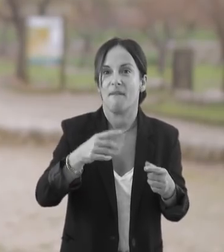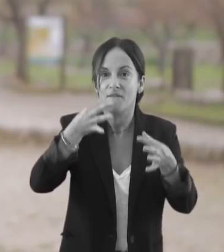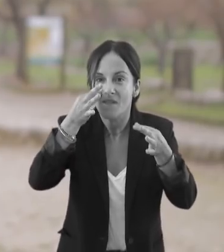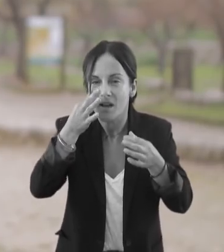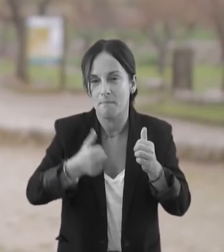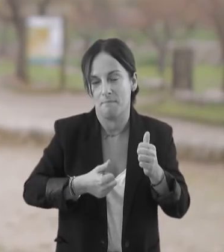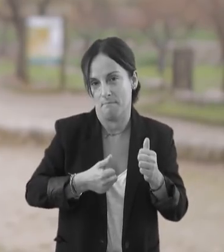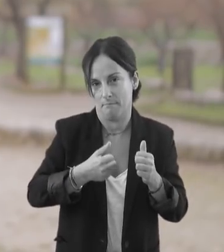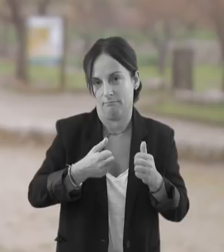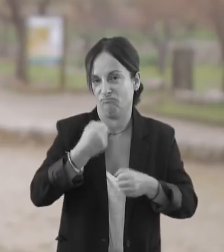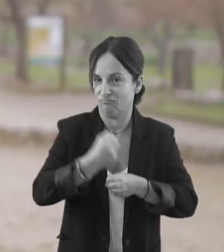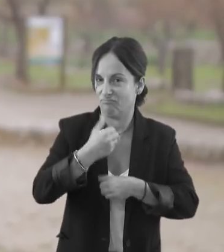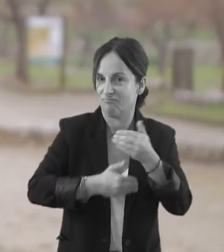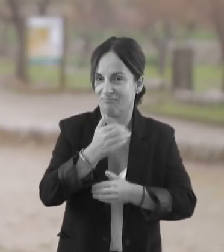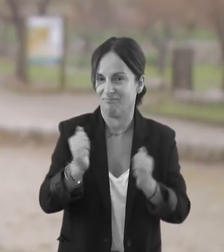trobàvem asseguts a una aula,